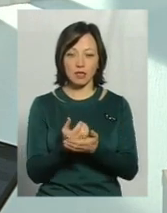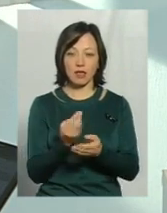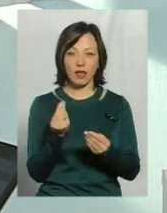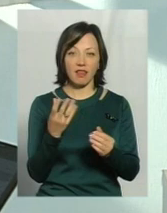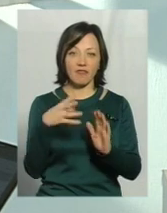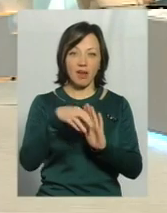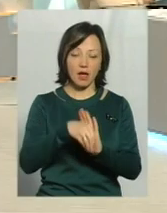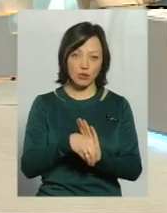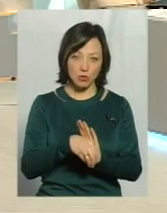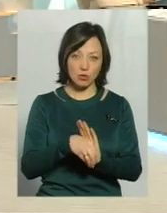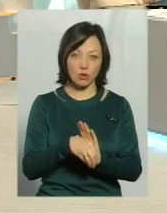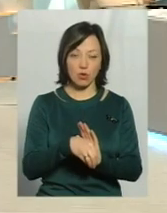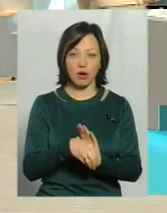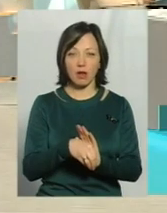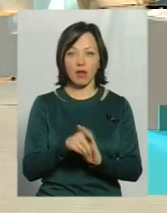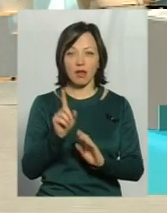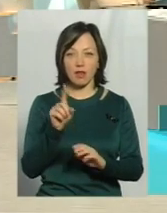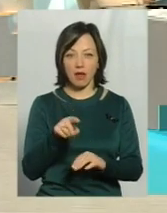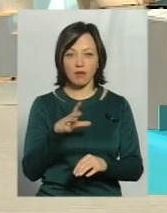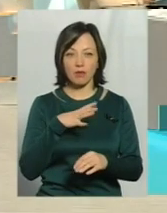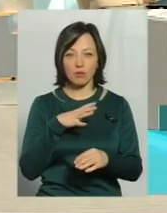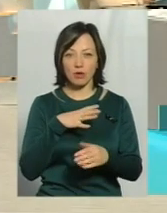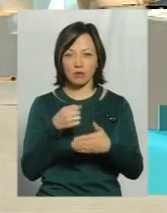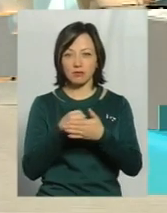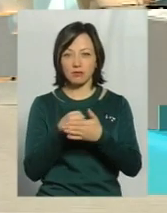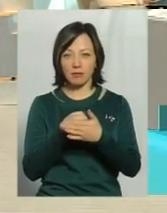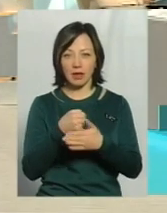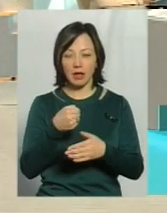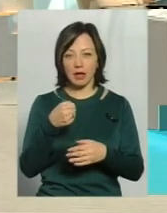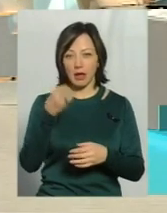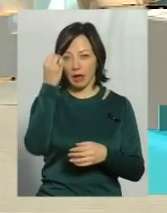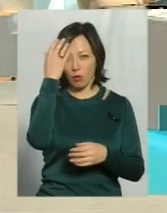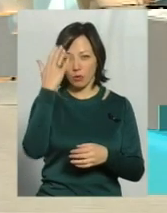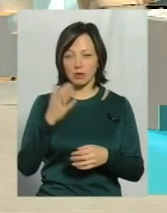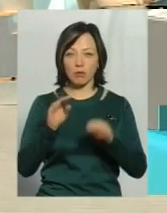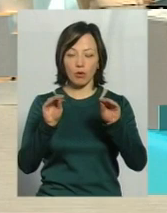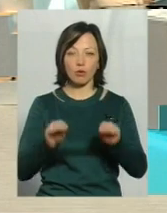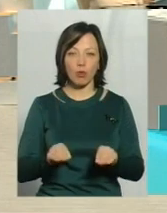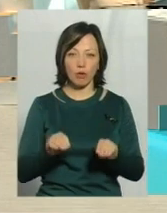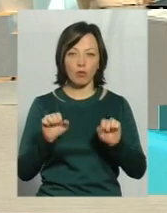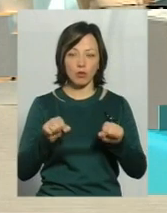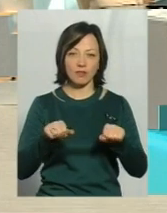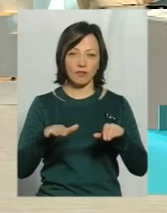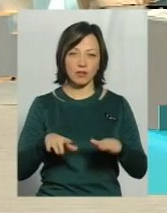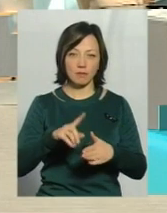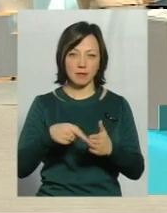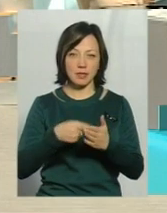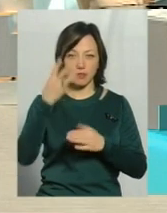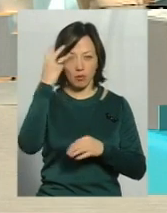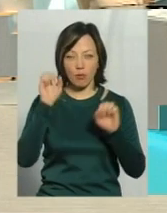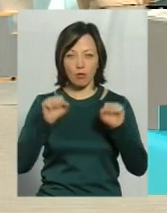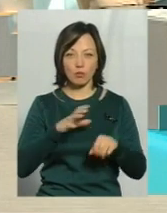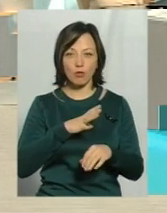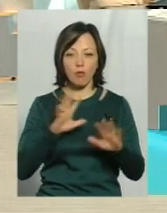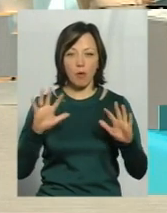інвестора, навіть стукались по Кіотському протоколу, у нас можна було вирішити ці питання, особливо в місті Хмельницьку. Можна було,